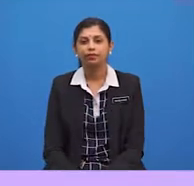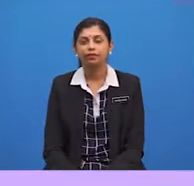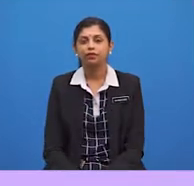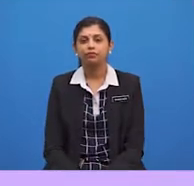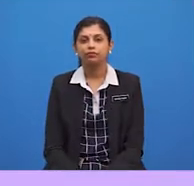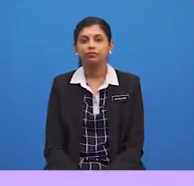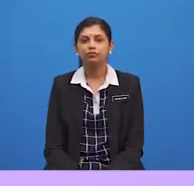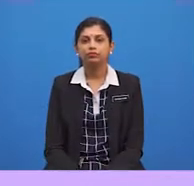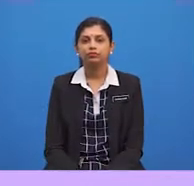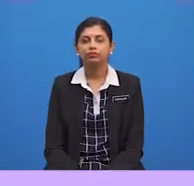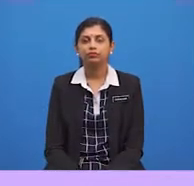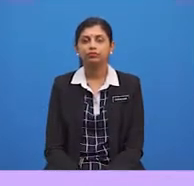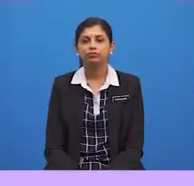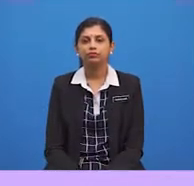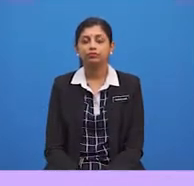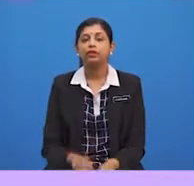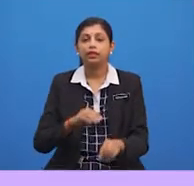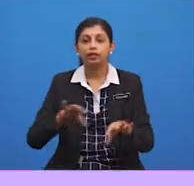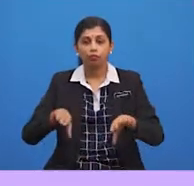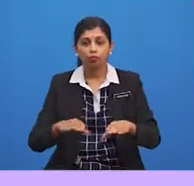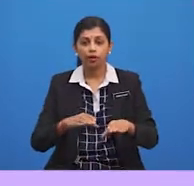dijalankan pada musim hujan.